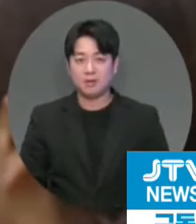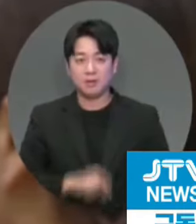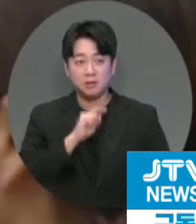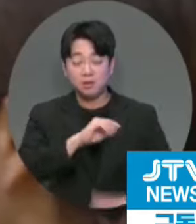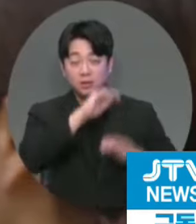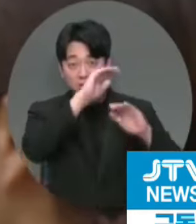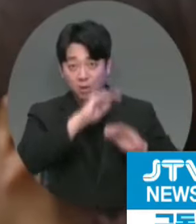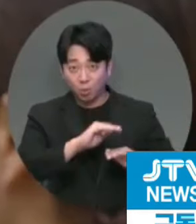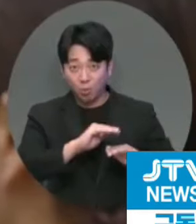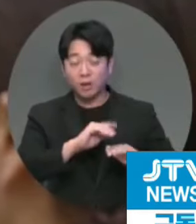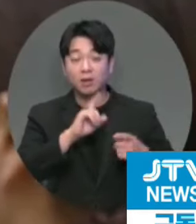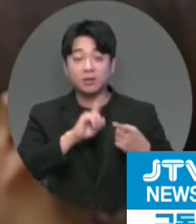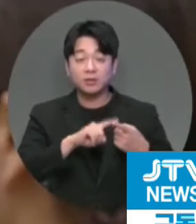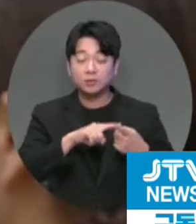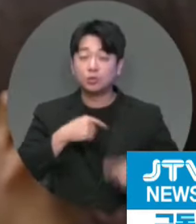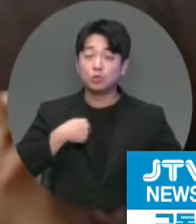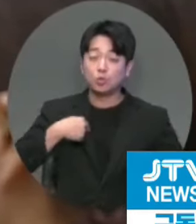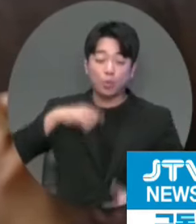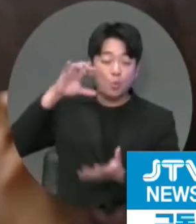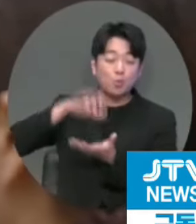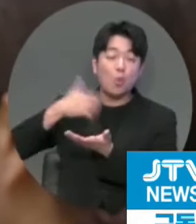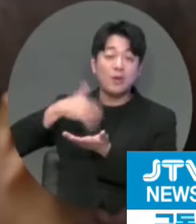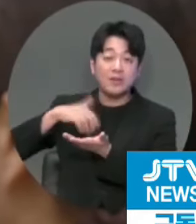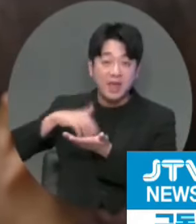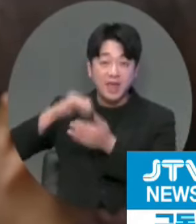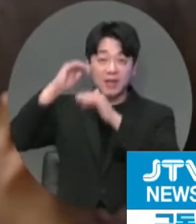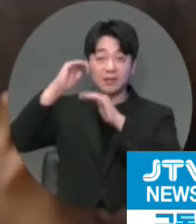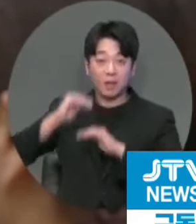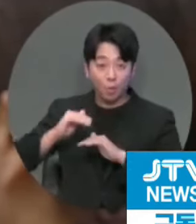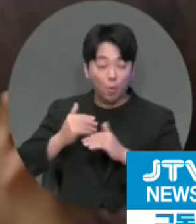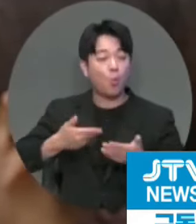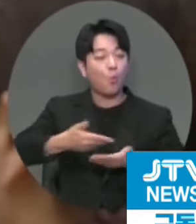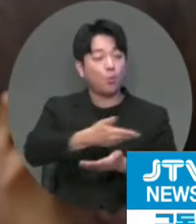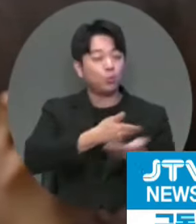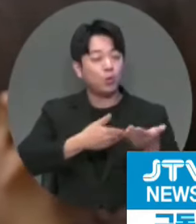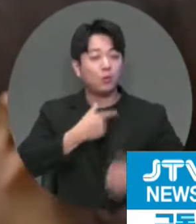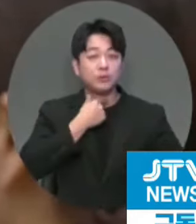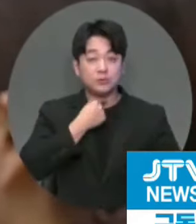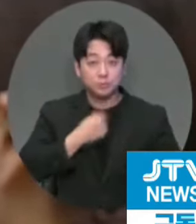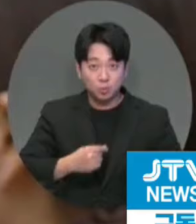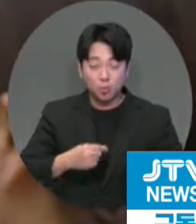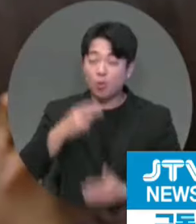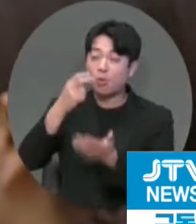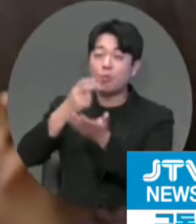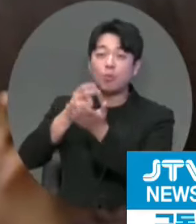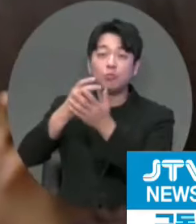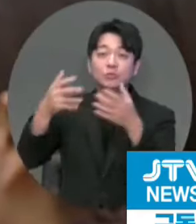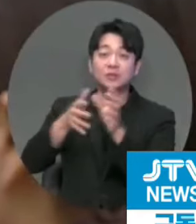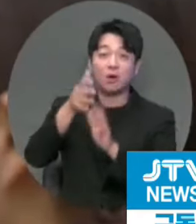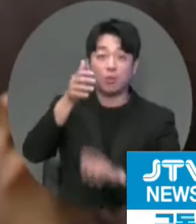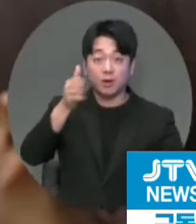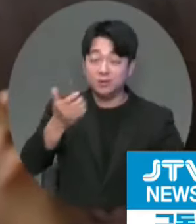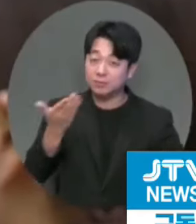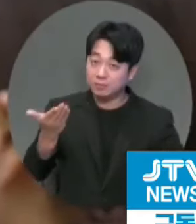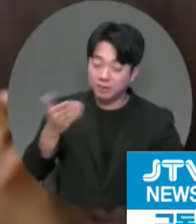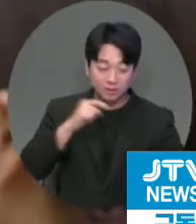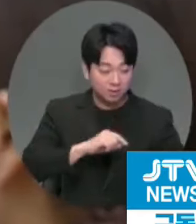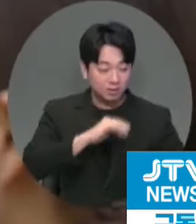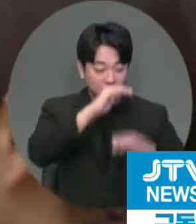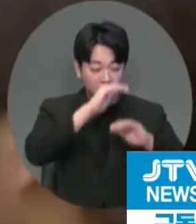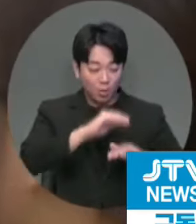제가 몇 가지 통계를 위원님들께 함께 공유하고 또 장관님께도 이런 상황 인식을